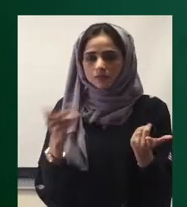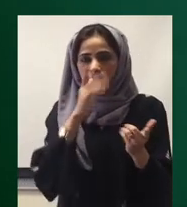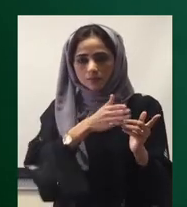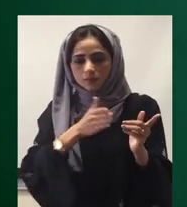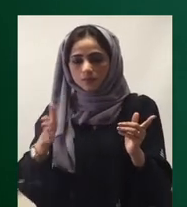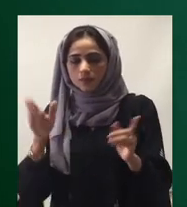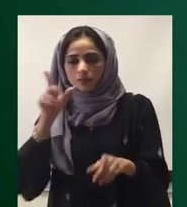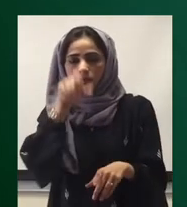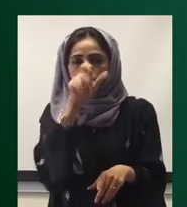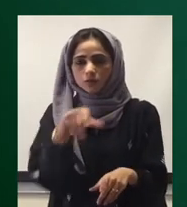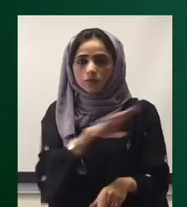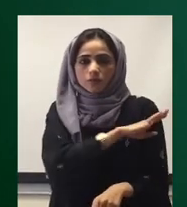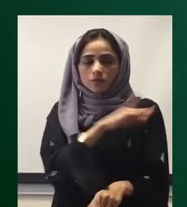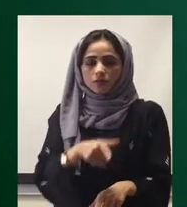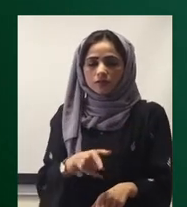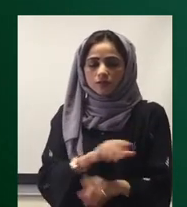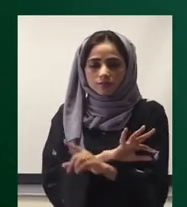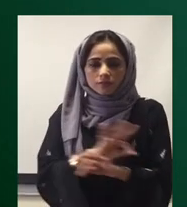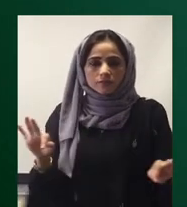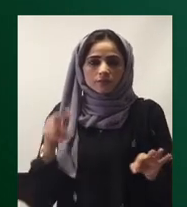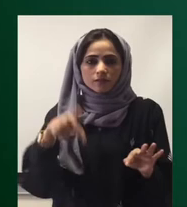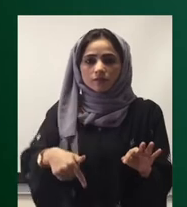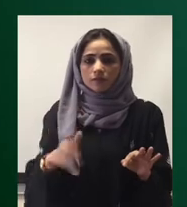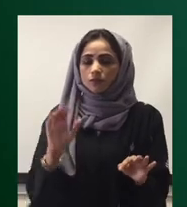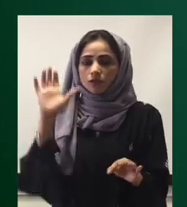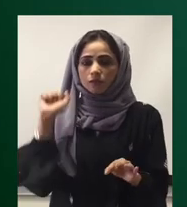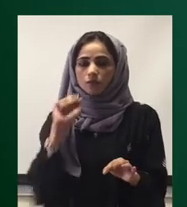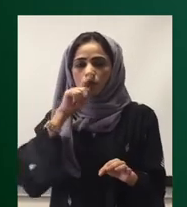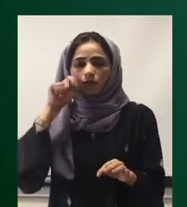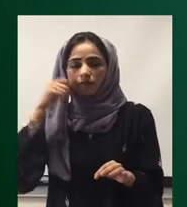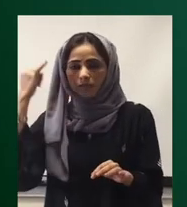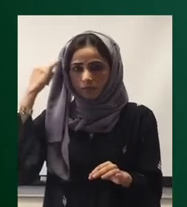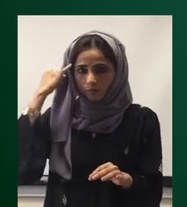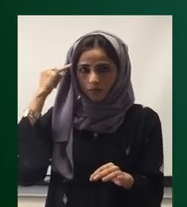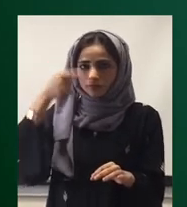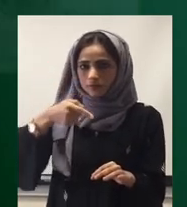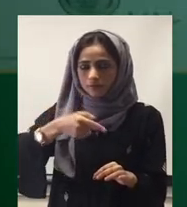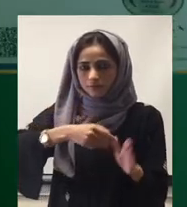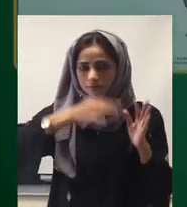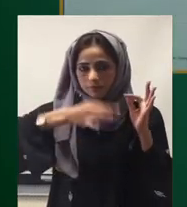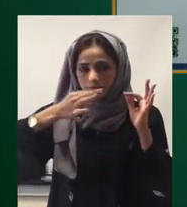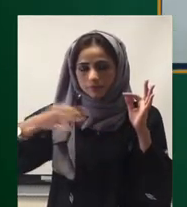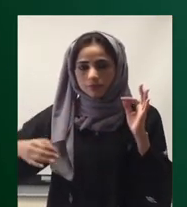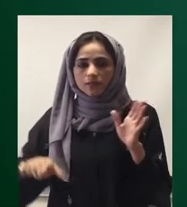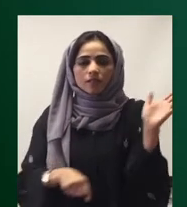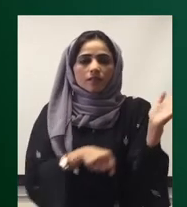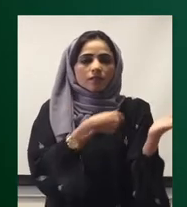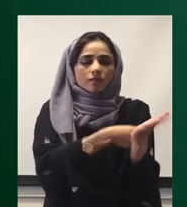متطلبات المتعاملين في إطار محكم من ضمان أمن وسرية المعلومات وفق معايير شهادة